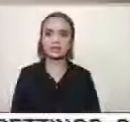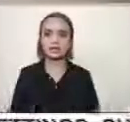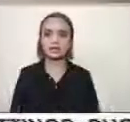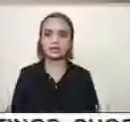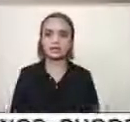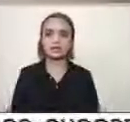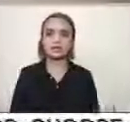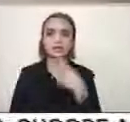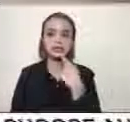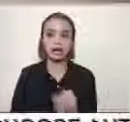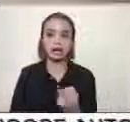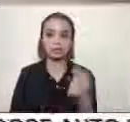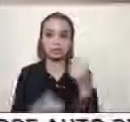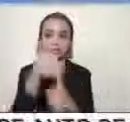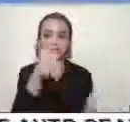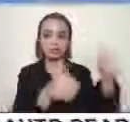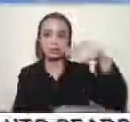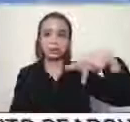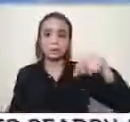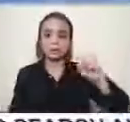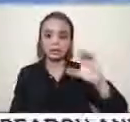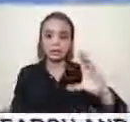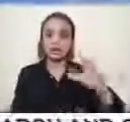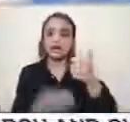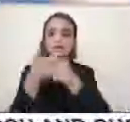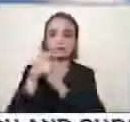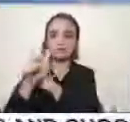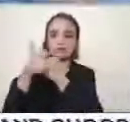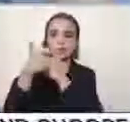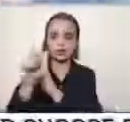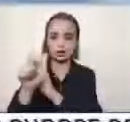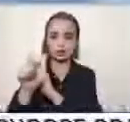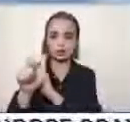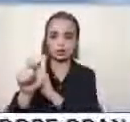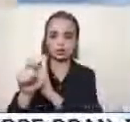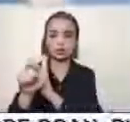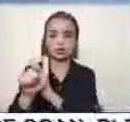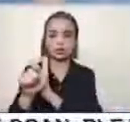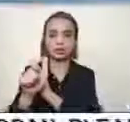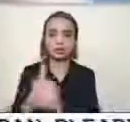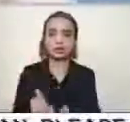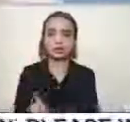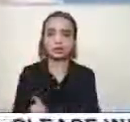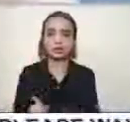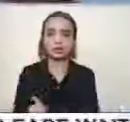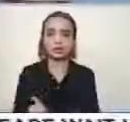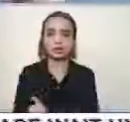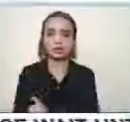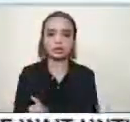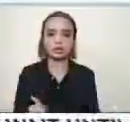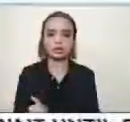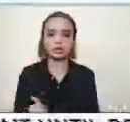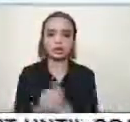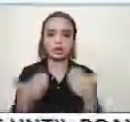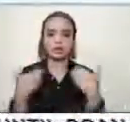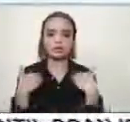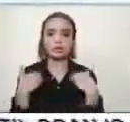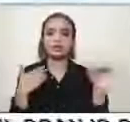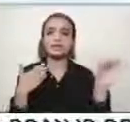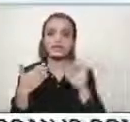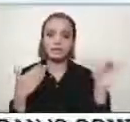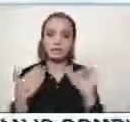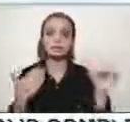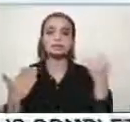yung method, yung formula sa Paris Olympics game and working together with the Olympic Committee and the Sports Association in